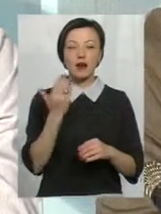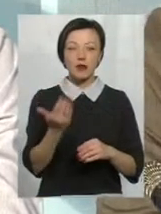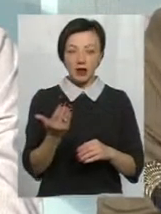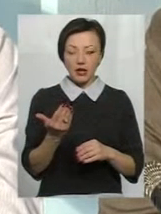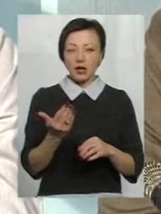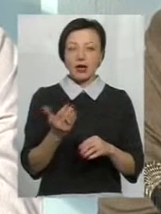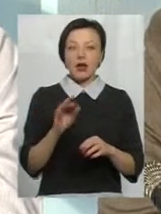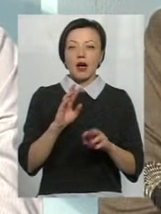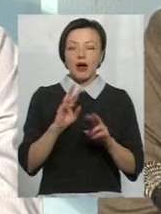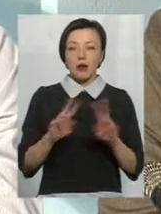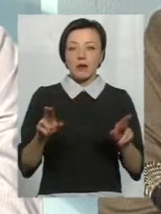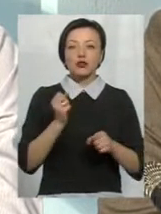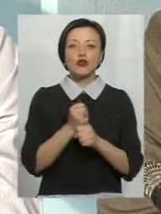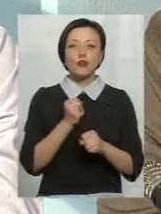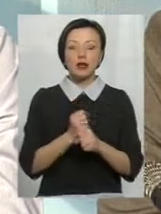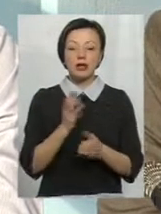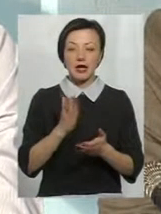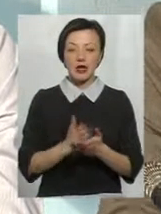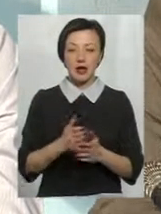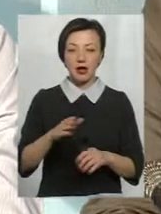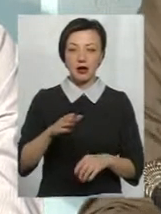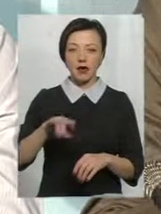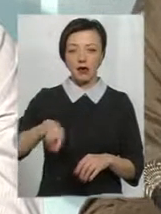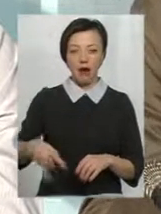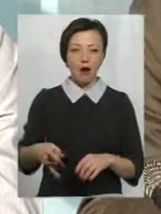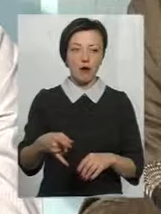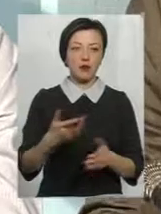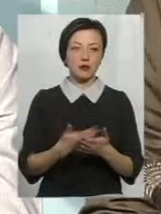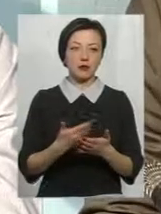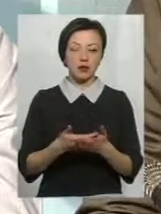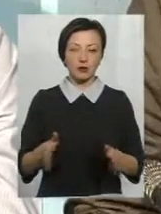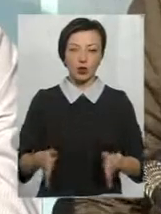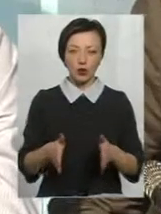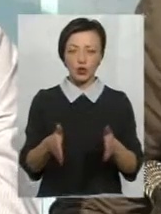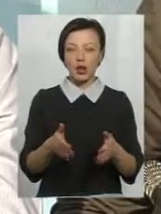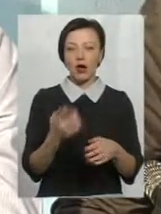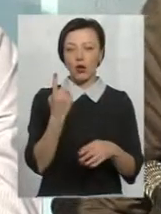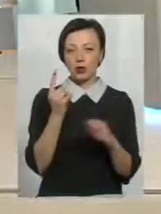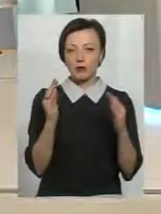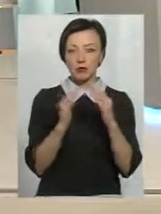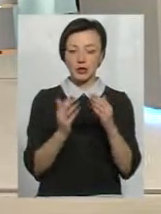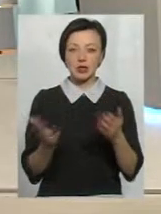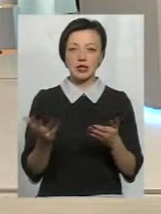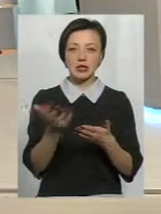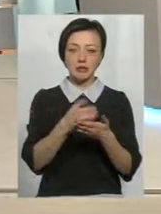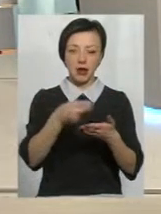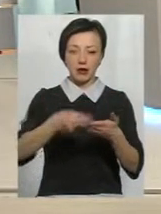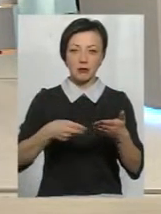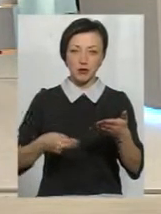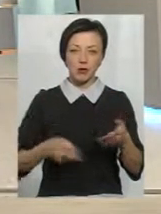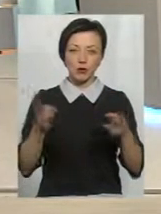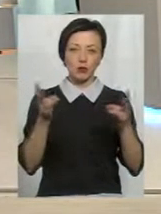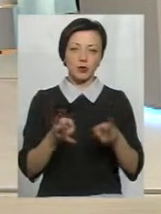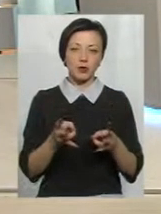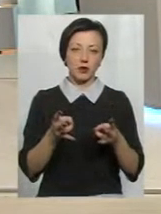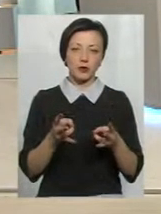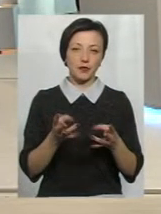приклад ями. Так, що робити, якщо от є яма? Тобто, чи буде спроможний якийсь маленький будиночок зібрати необхідну кількість там голосів і